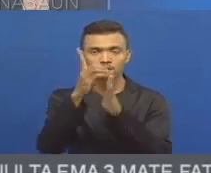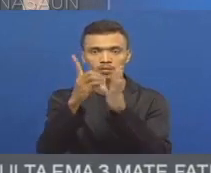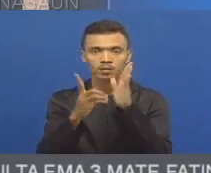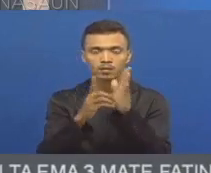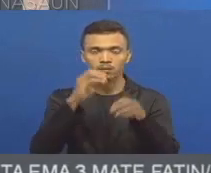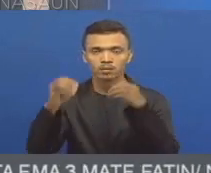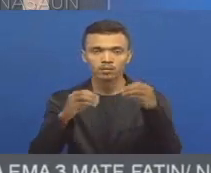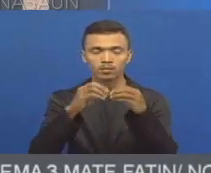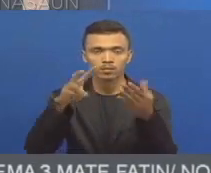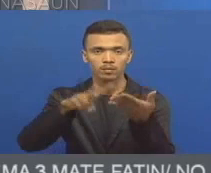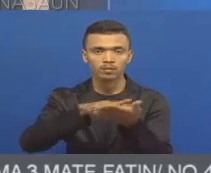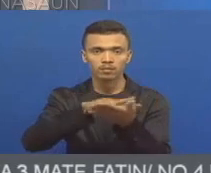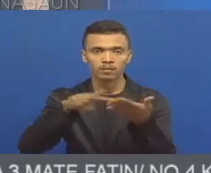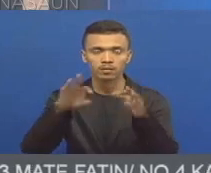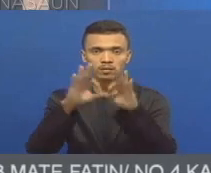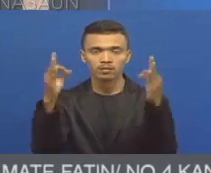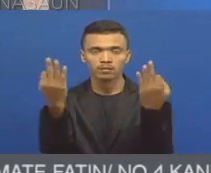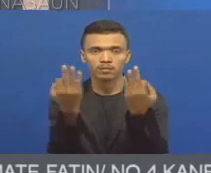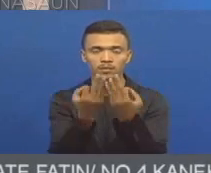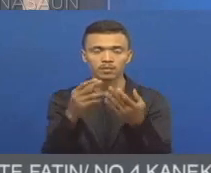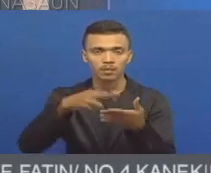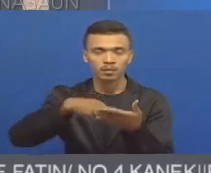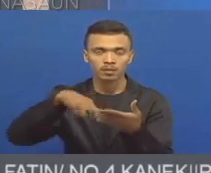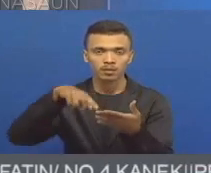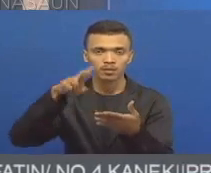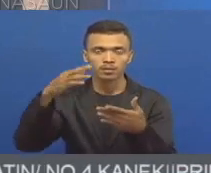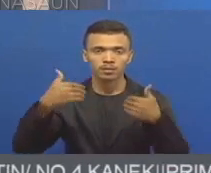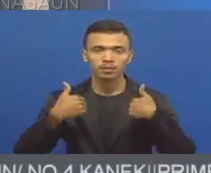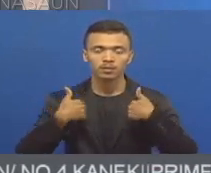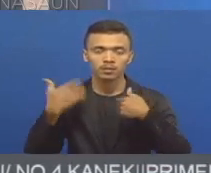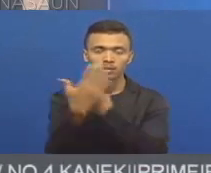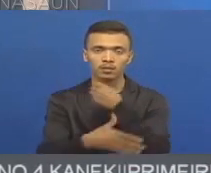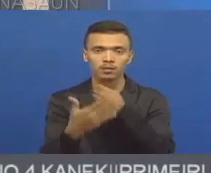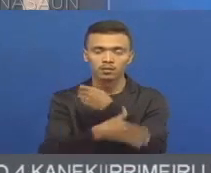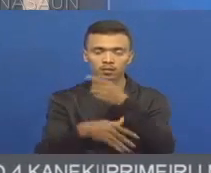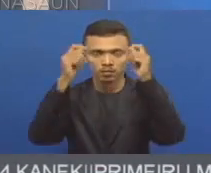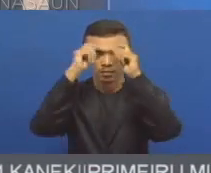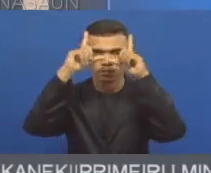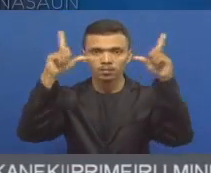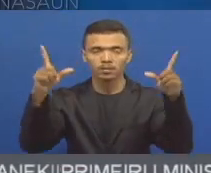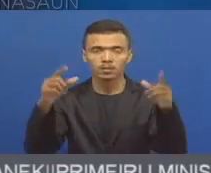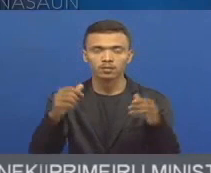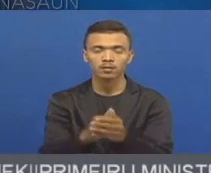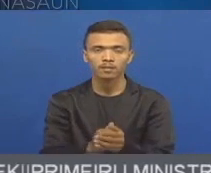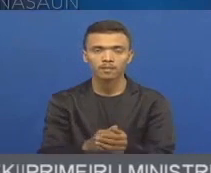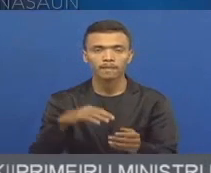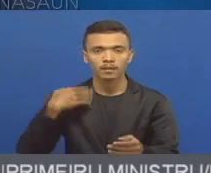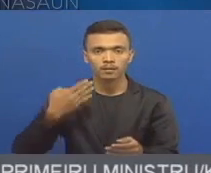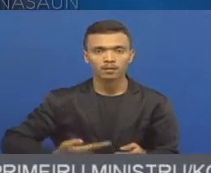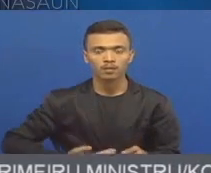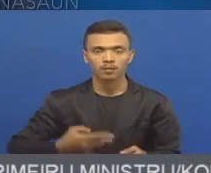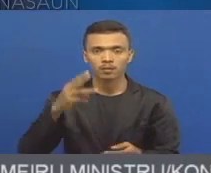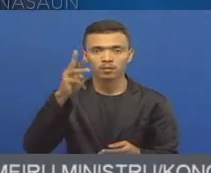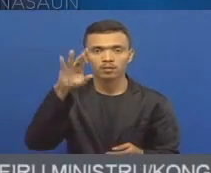bah violensi domestika nebe maka resista iha nasaun Timor Leste. Senyora Maria Fatima Pereira Guterres, kalandiak no